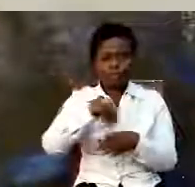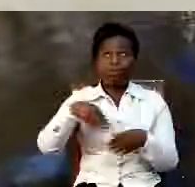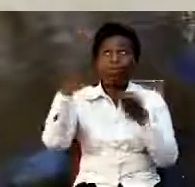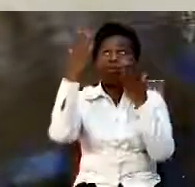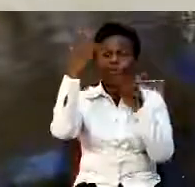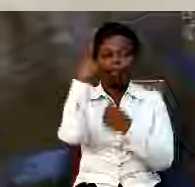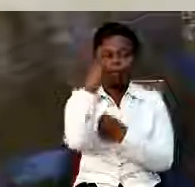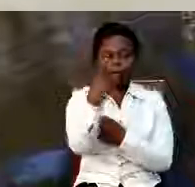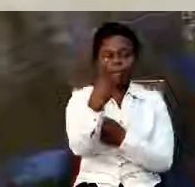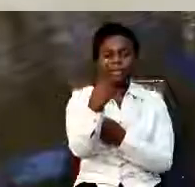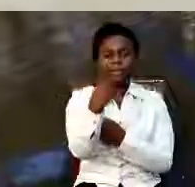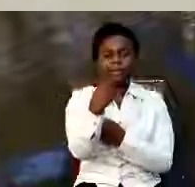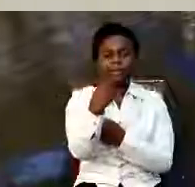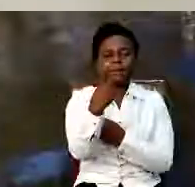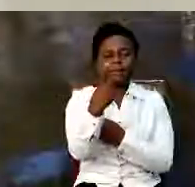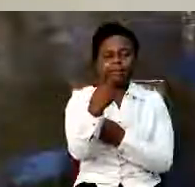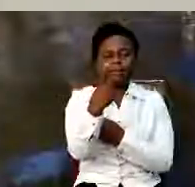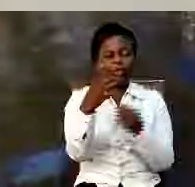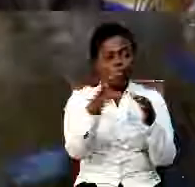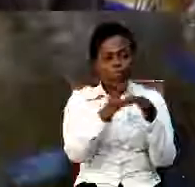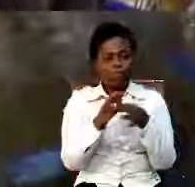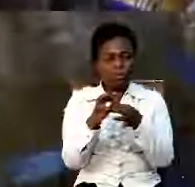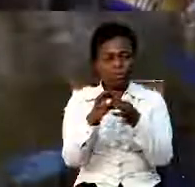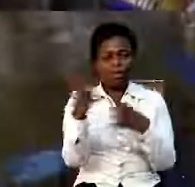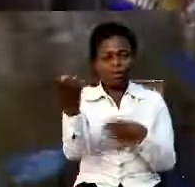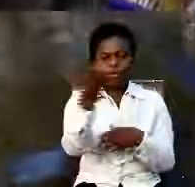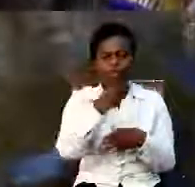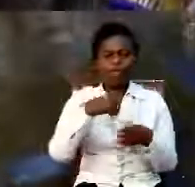kwanza. Mnakumbuka? Uhusiano wetu wa